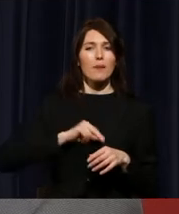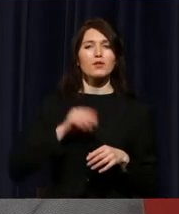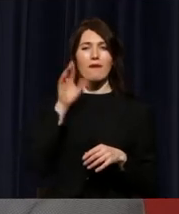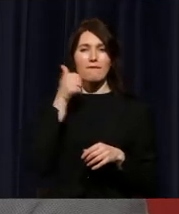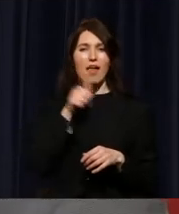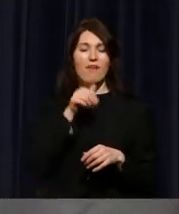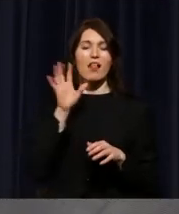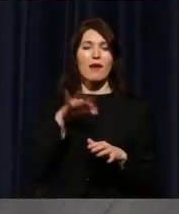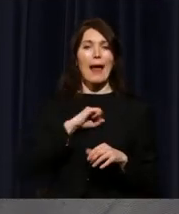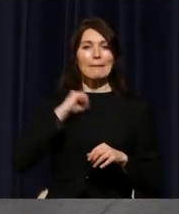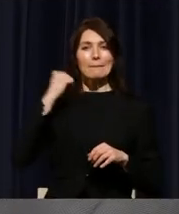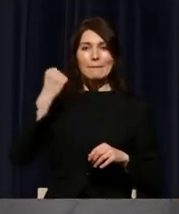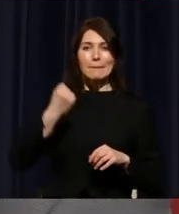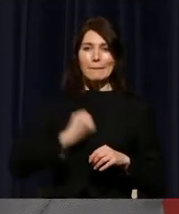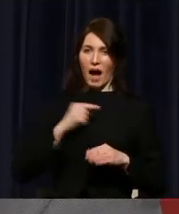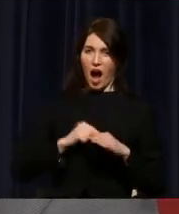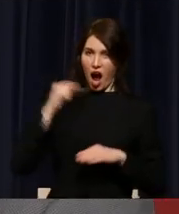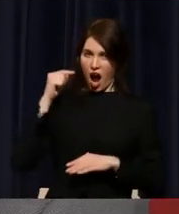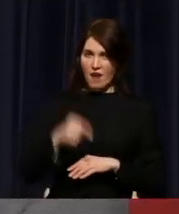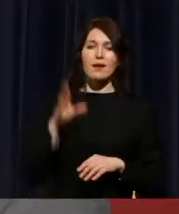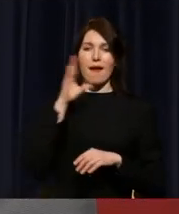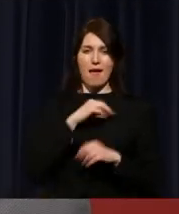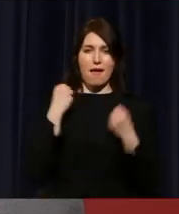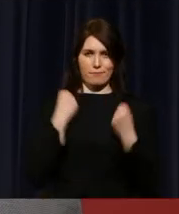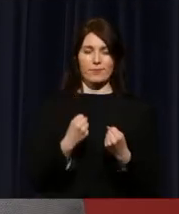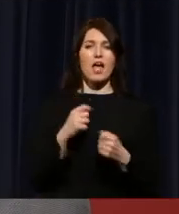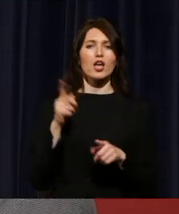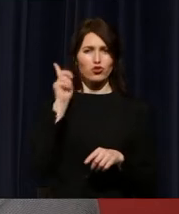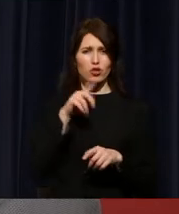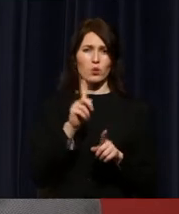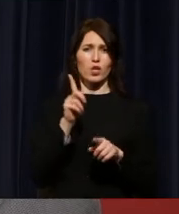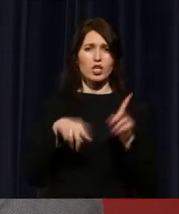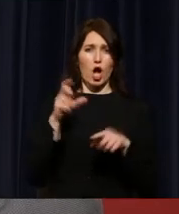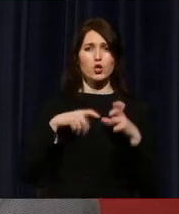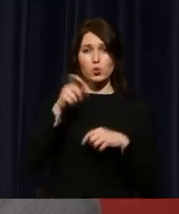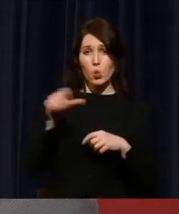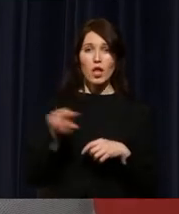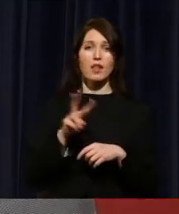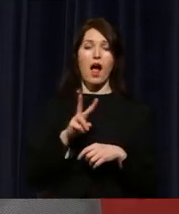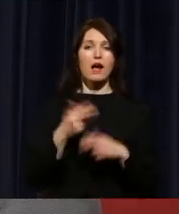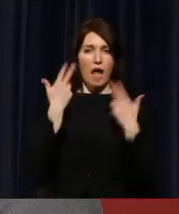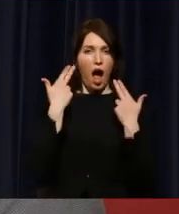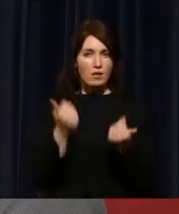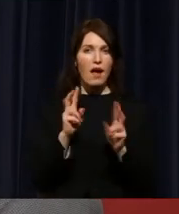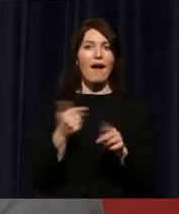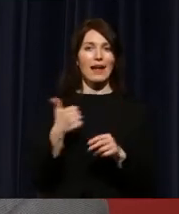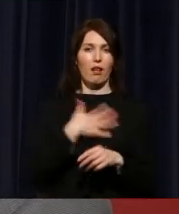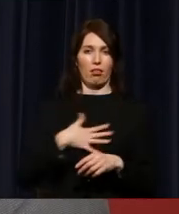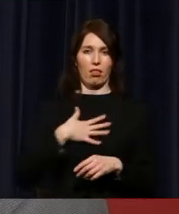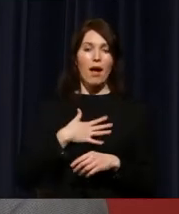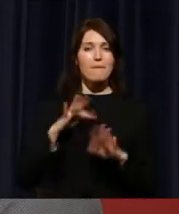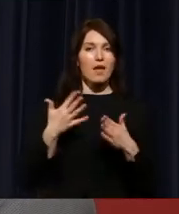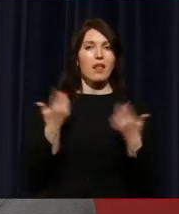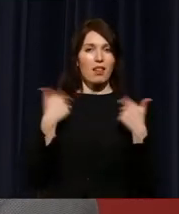kā pārvarēt, tur, to var izdarīt. Es zinu arī studentus, kuri atzinušies, ka viņiem ir slikti, bet